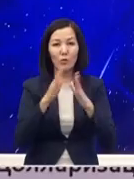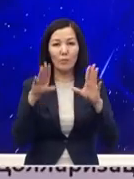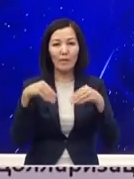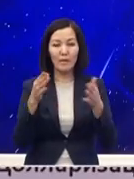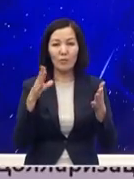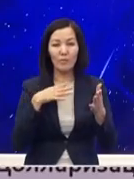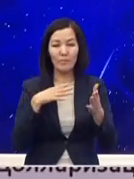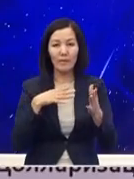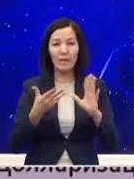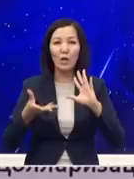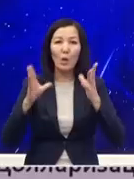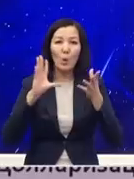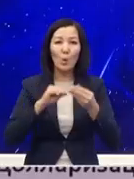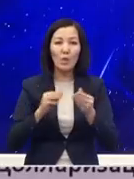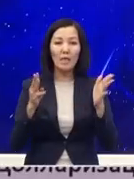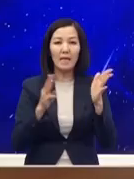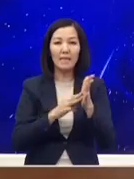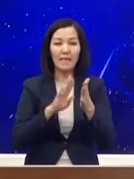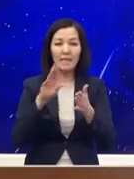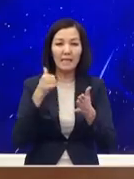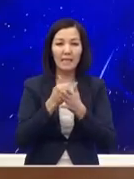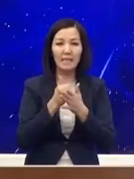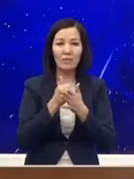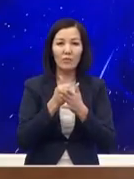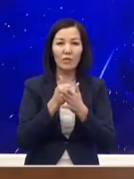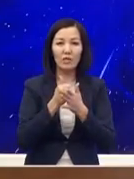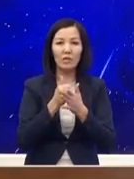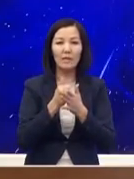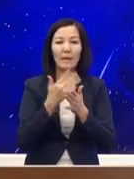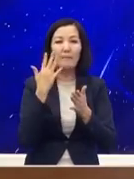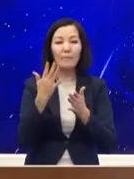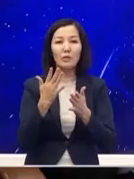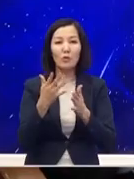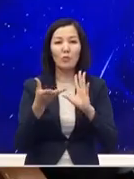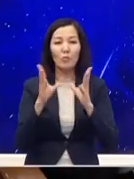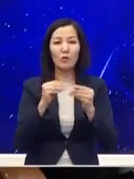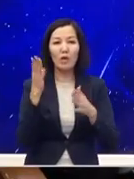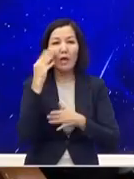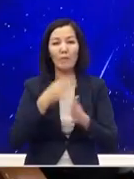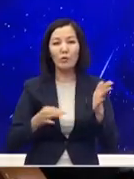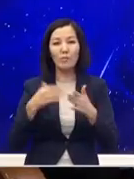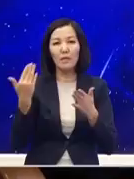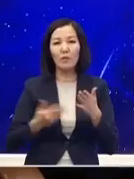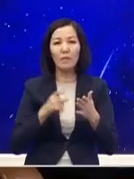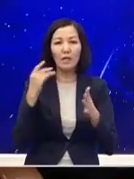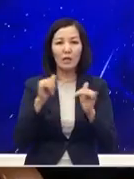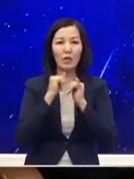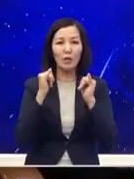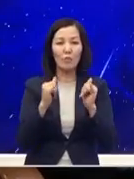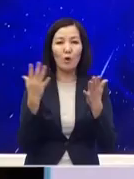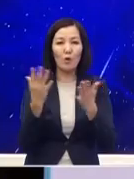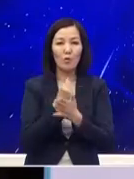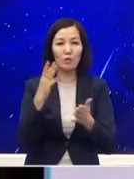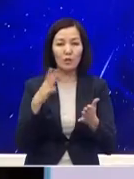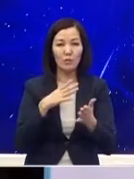үй пайдалануға берілген. Қорытындыдағы 8 негізгі көрсеткішінің 5-еуі бойынша өңір әлеуметтік экономикалық дамуға